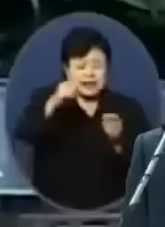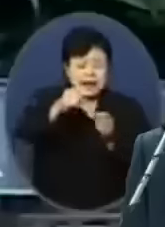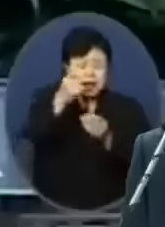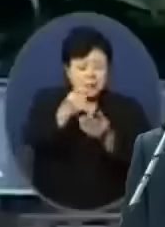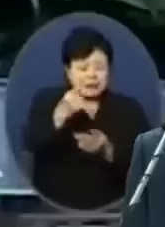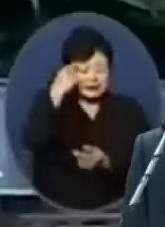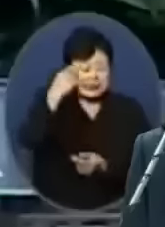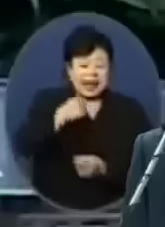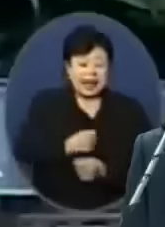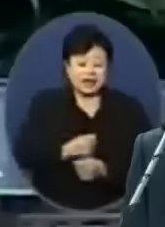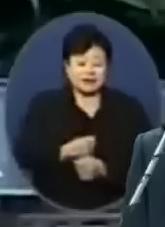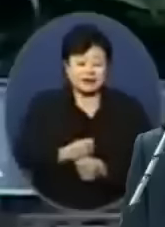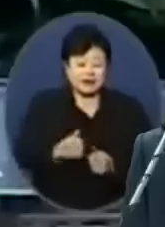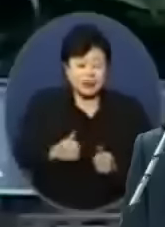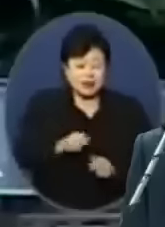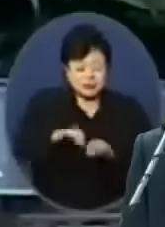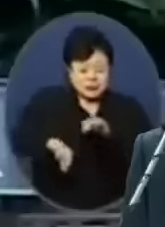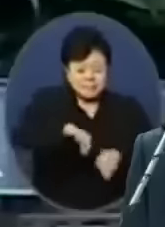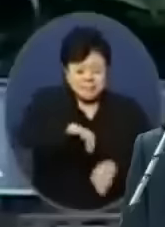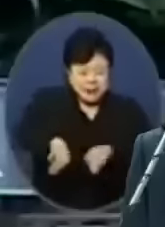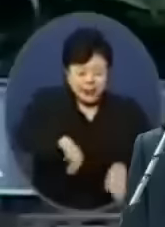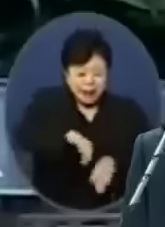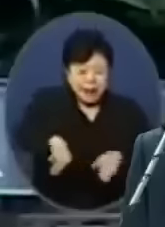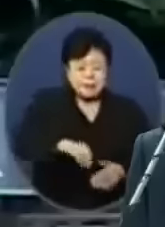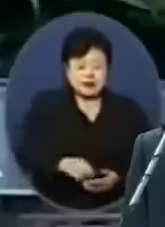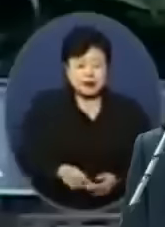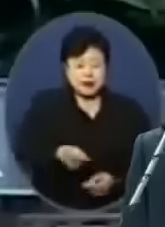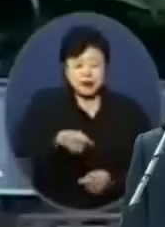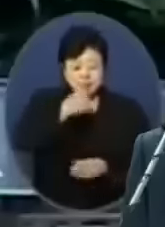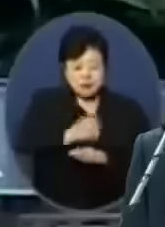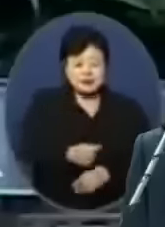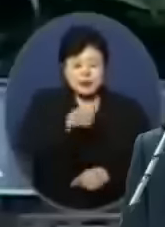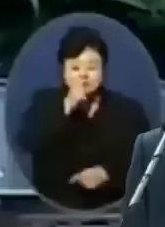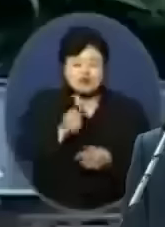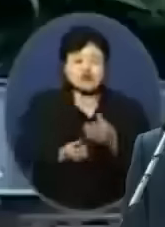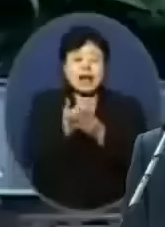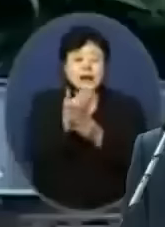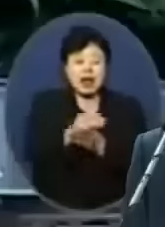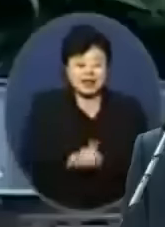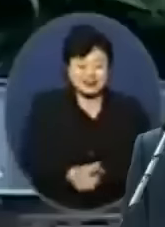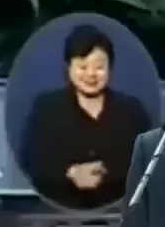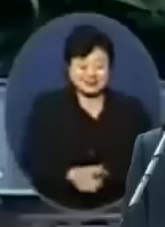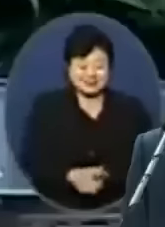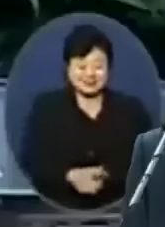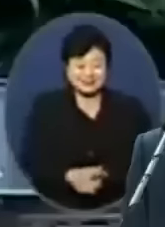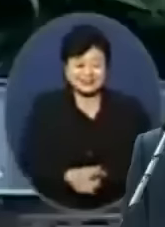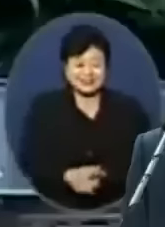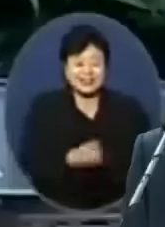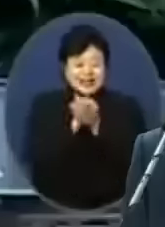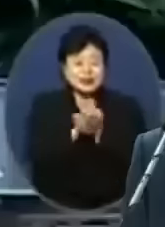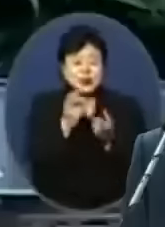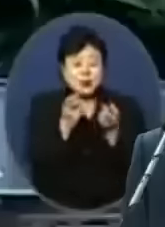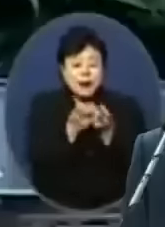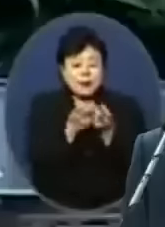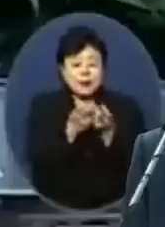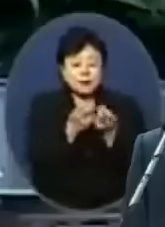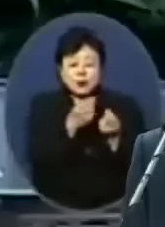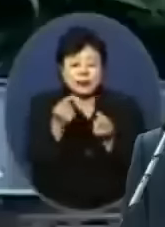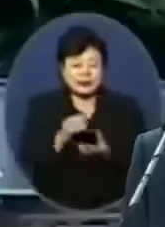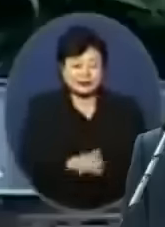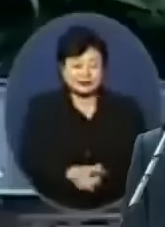가까웠구나 그걸 알고 힘을 다해서 견디고서 팔면 우물이 나옵니다. 바로 기도의 비결이 거기에 있는